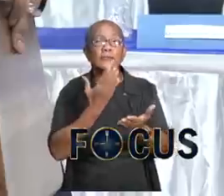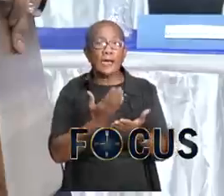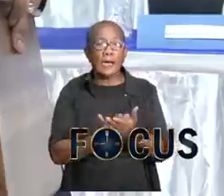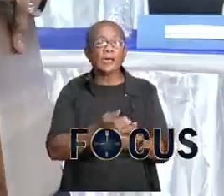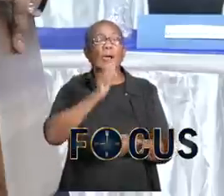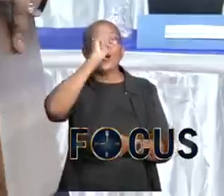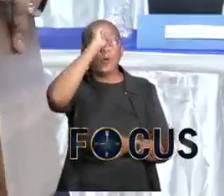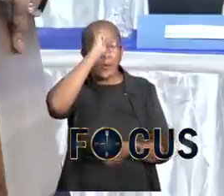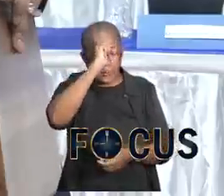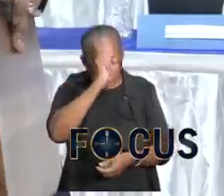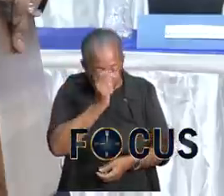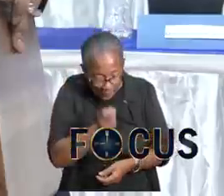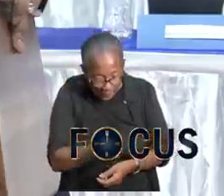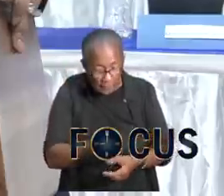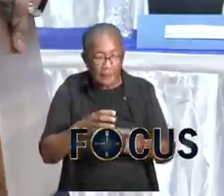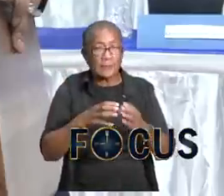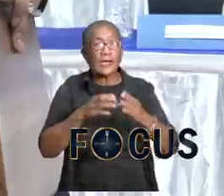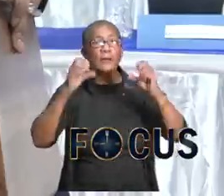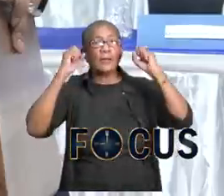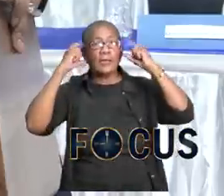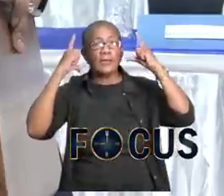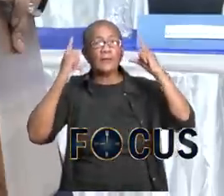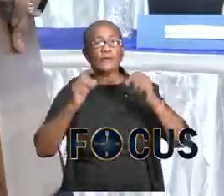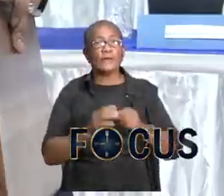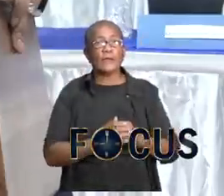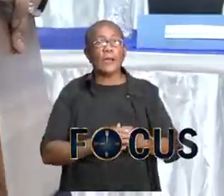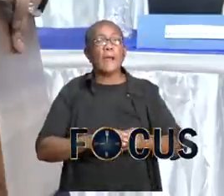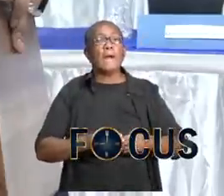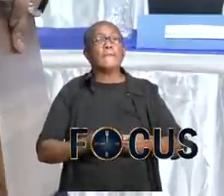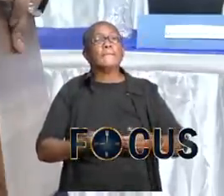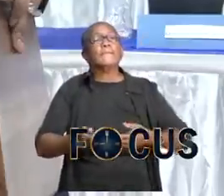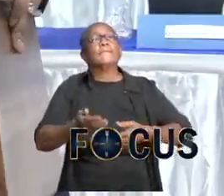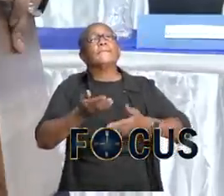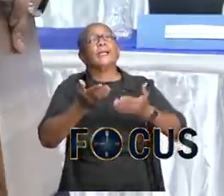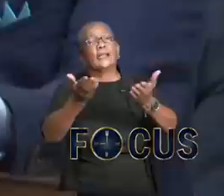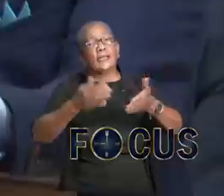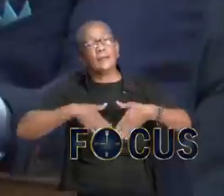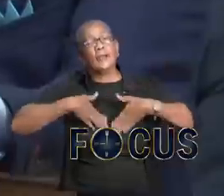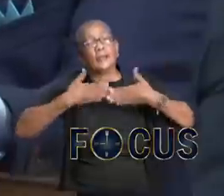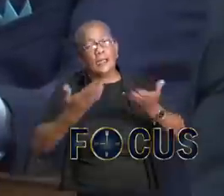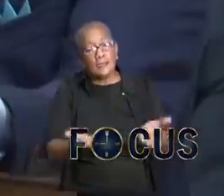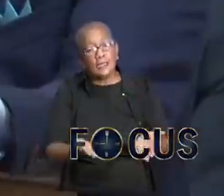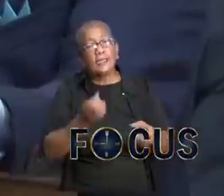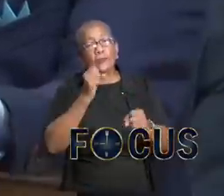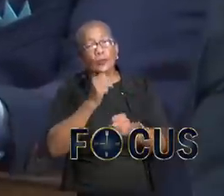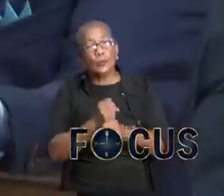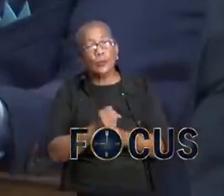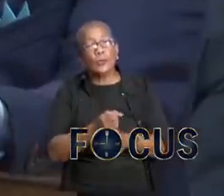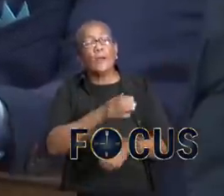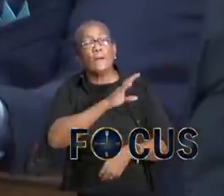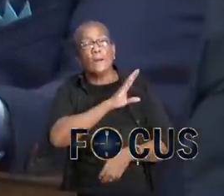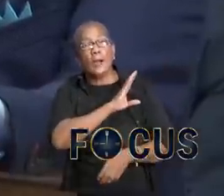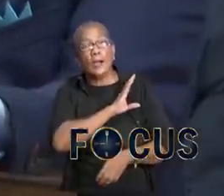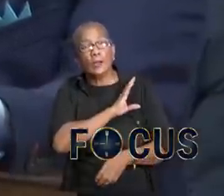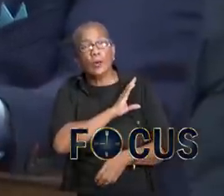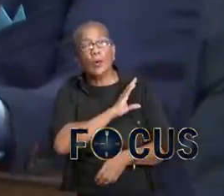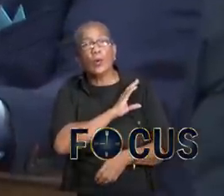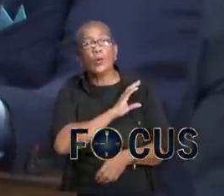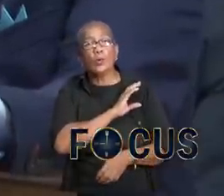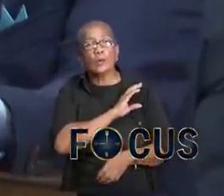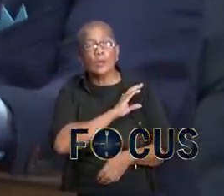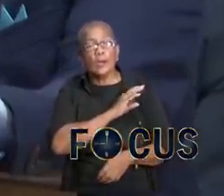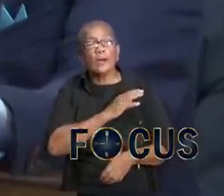moet uitspreken. Dat ze bereid zijn dat te doen. Maar ik heb ook begrip voor die